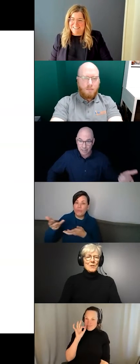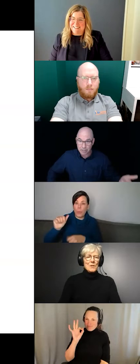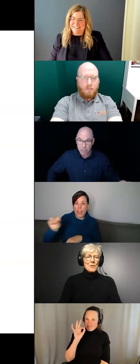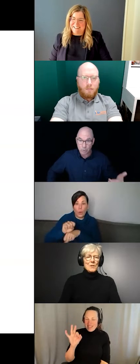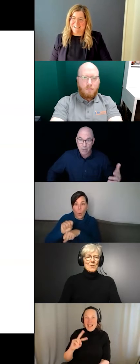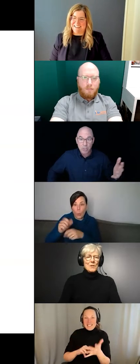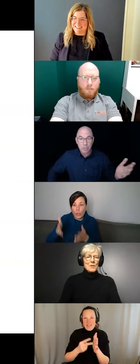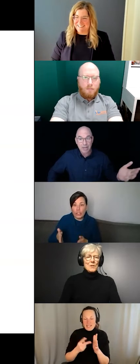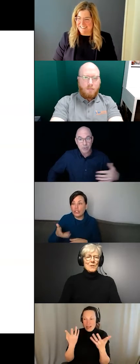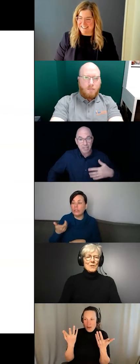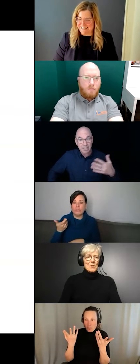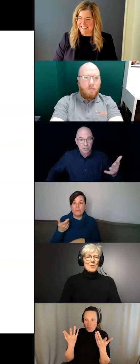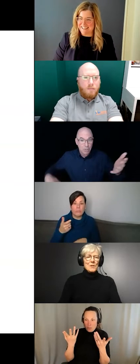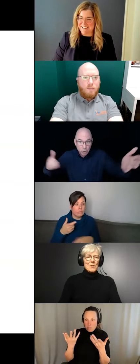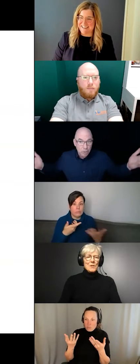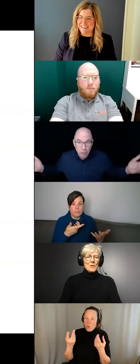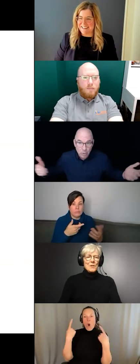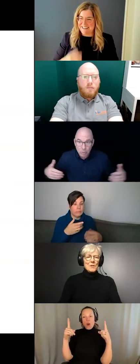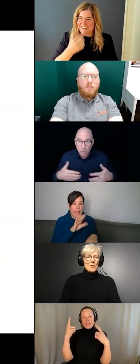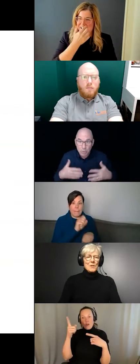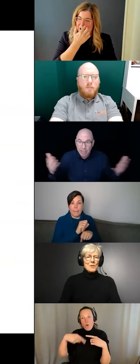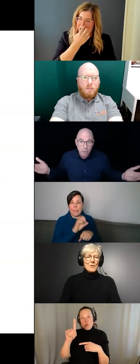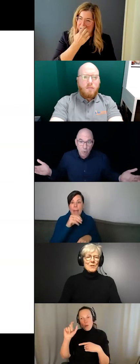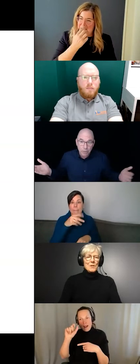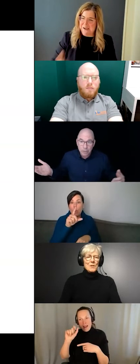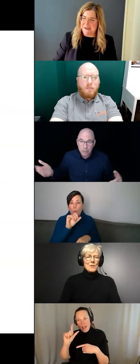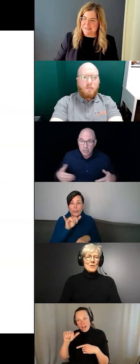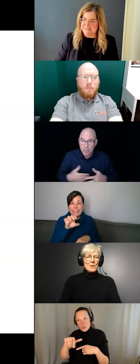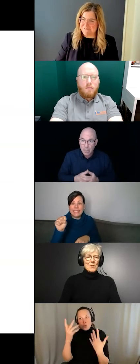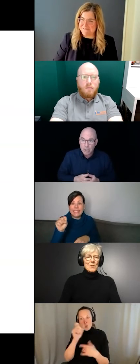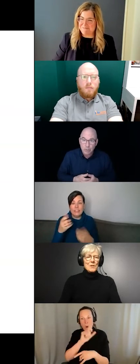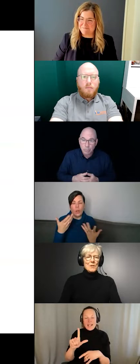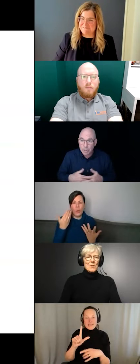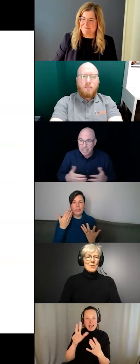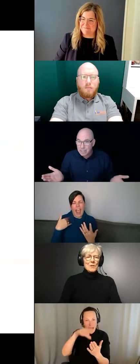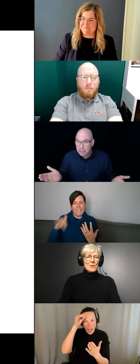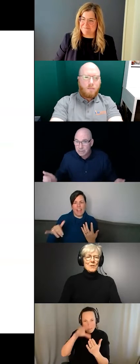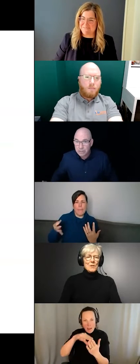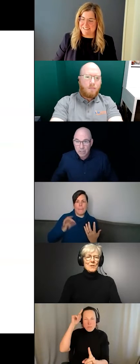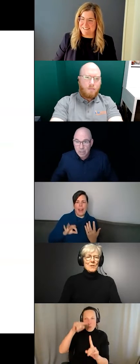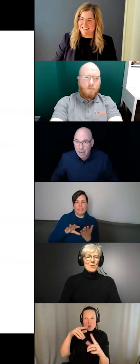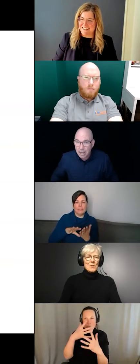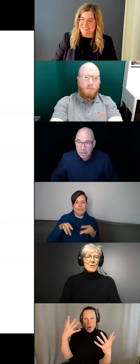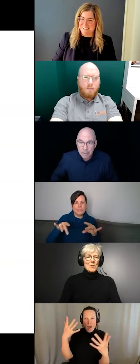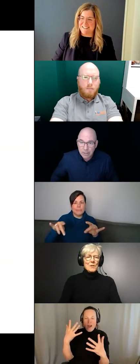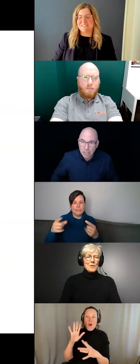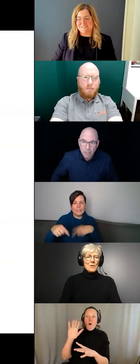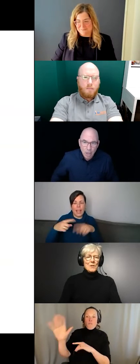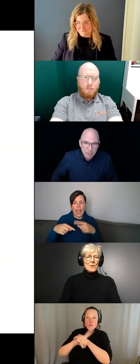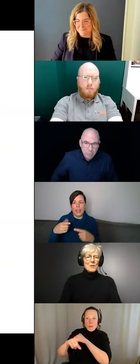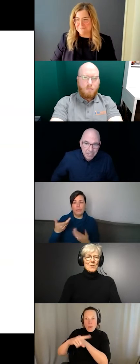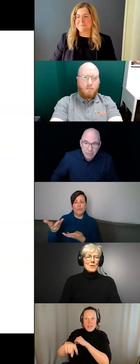l'argent en donnant la capacité aux autres d'apprendre le ESL ou LSQ pour que les autres puissent communiquer avec